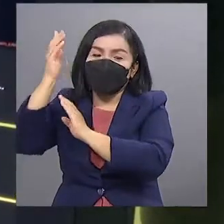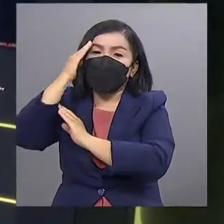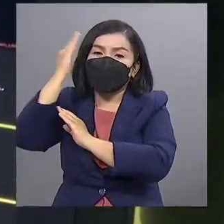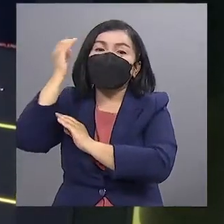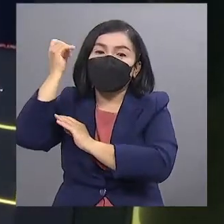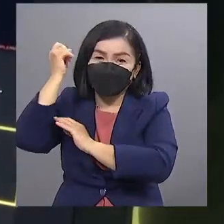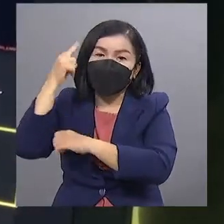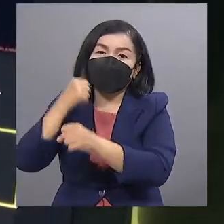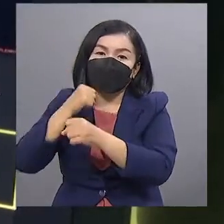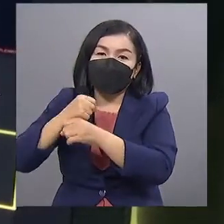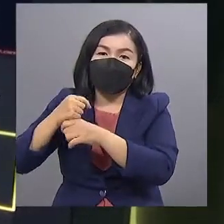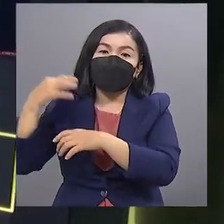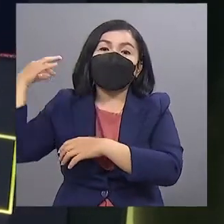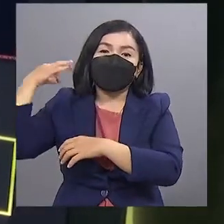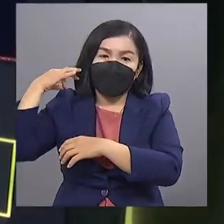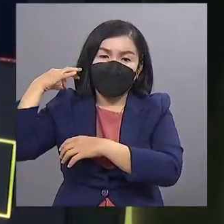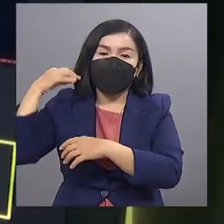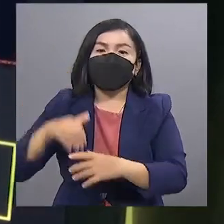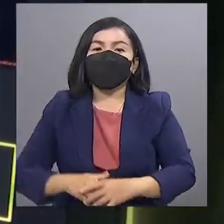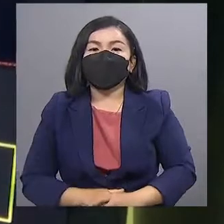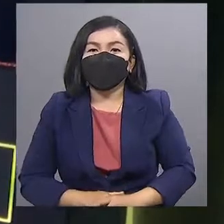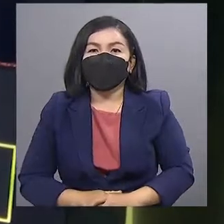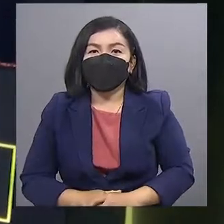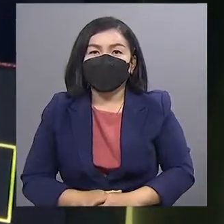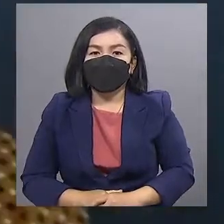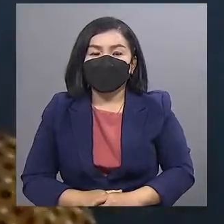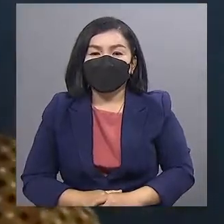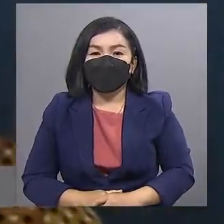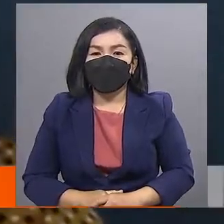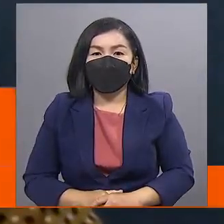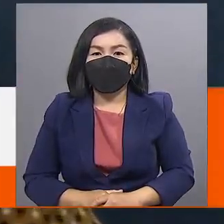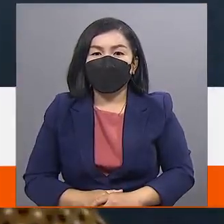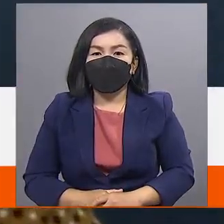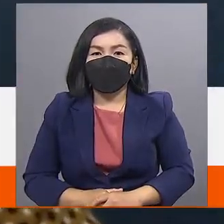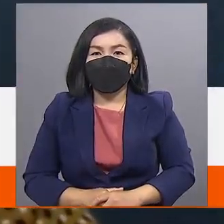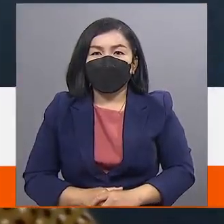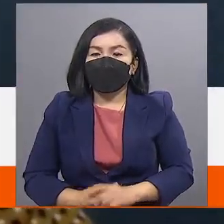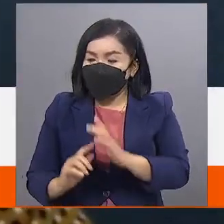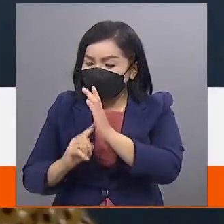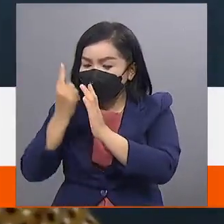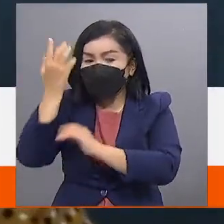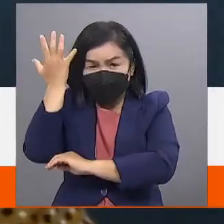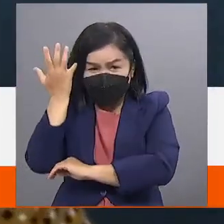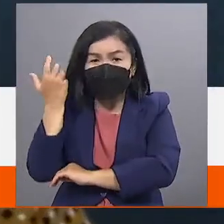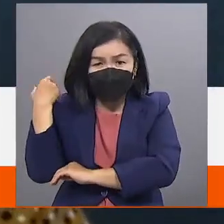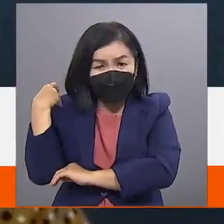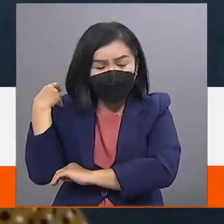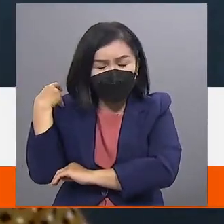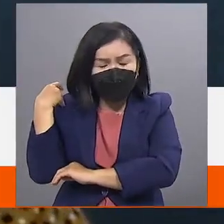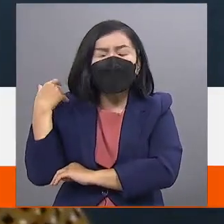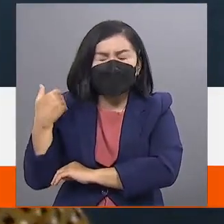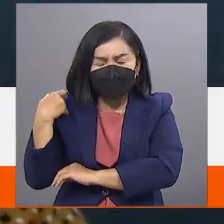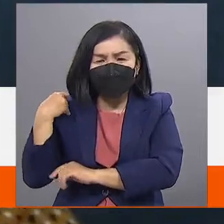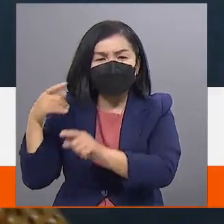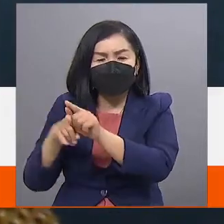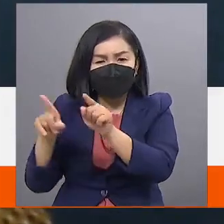องเราในวัี้นะครัส็ เชิญลูกที่เป็เชช ช่วงรก เปลยดไหมก็ อจจะมีบ้างเนองจากวา